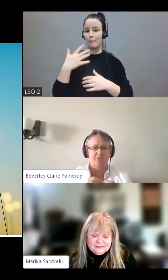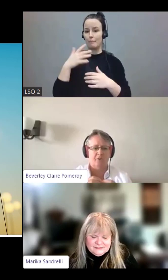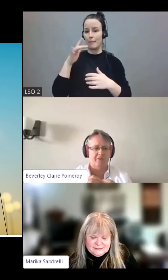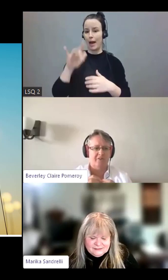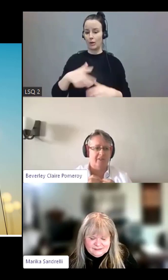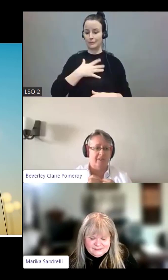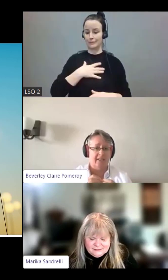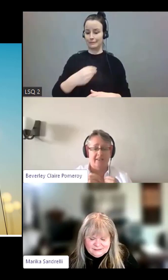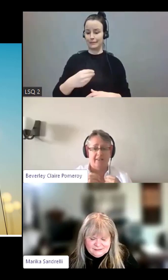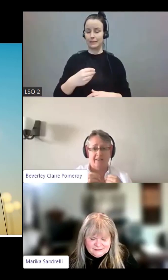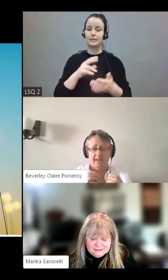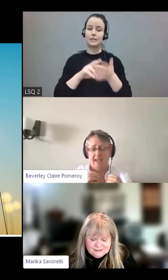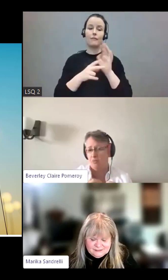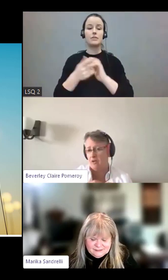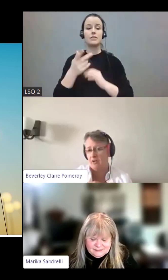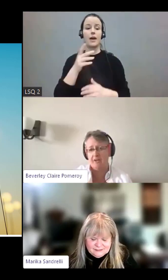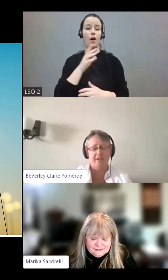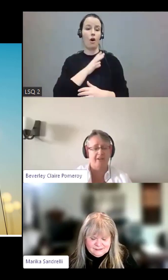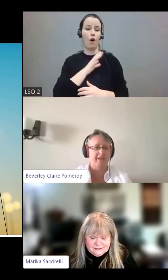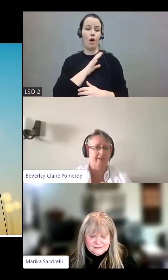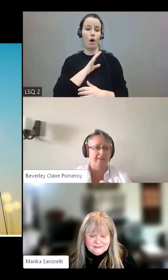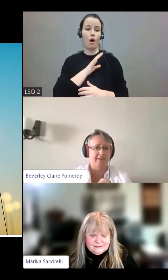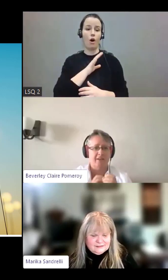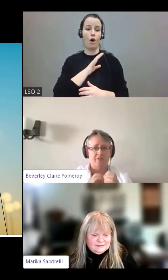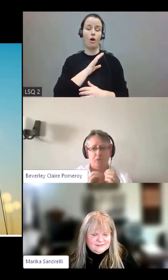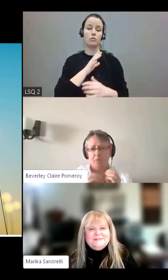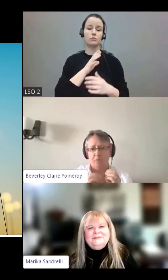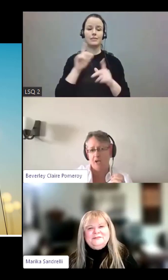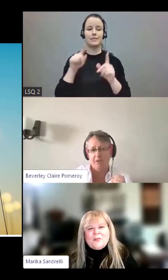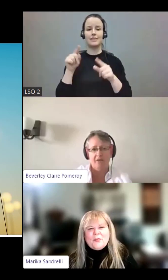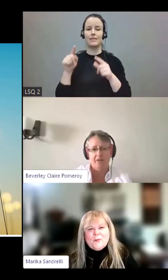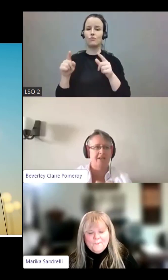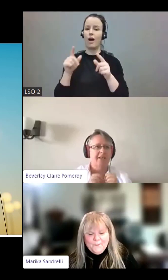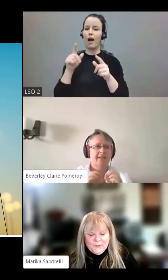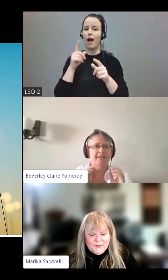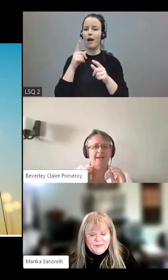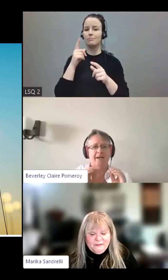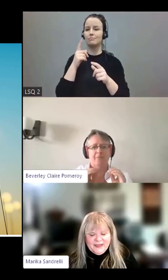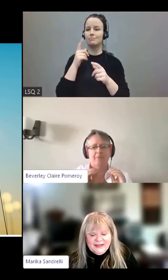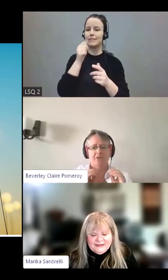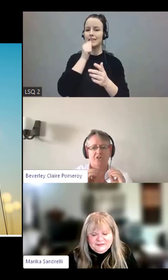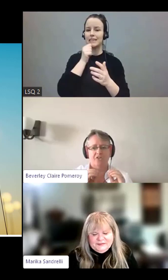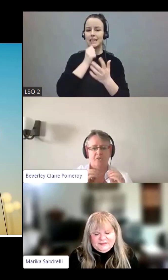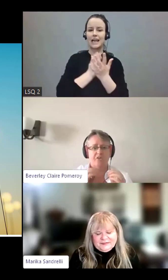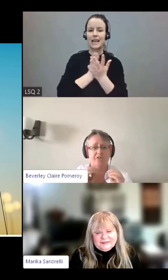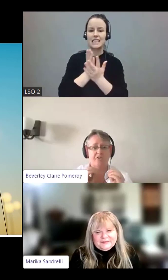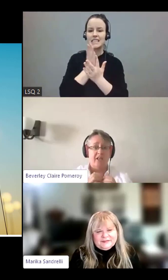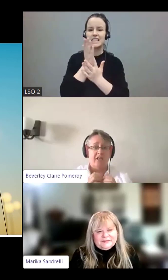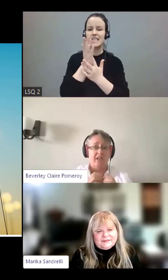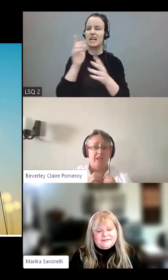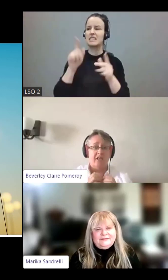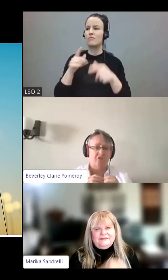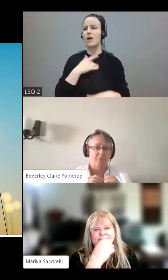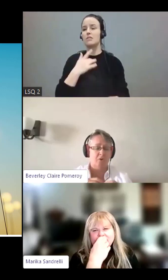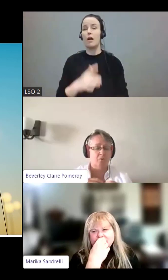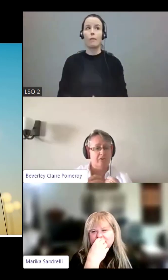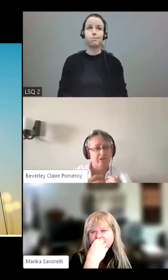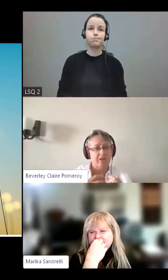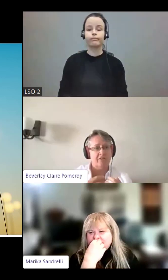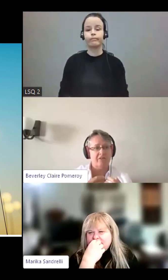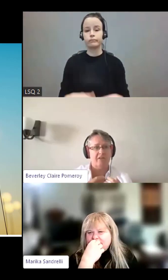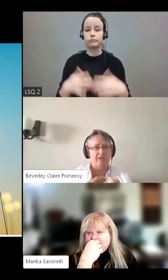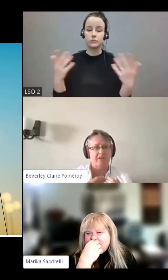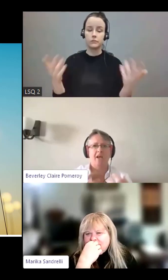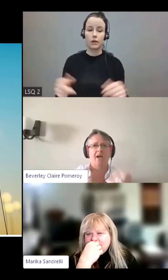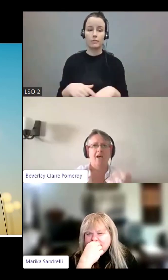sur un tableau noir. J'avais une connotation négative au sujet de la résilience, qu'on doit avoir plus